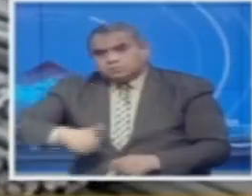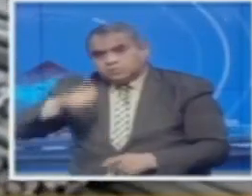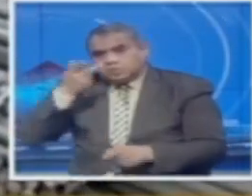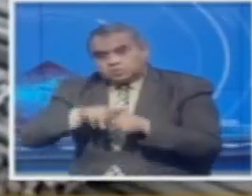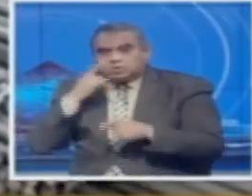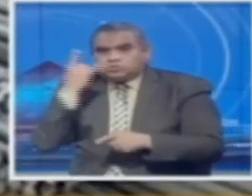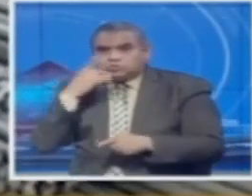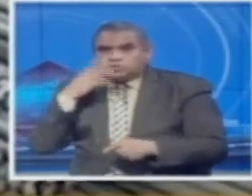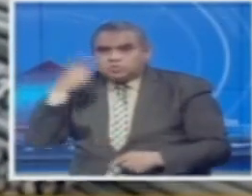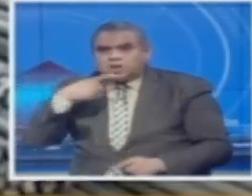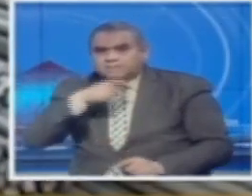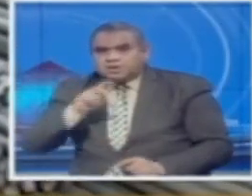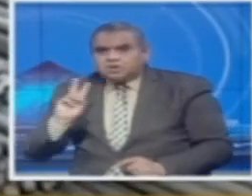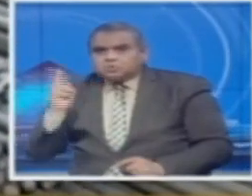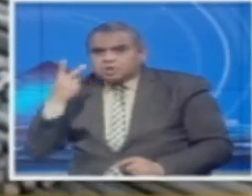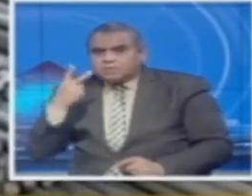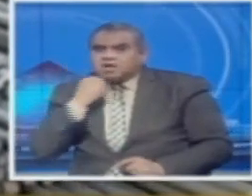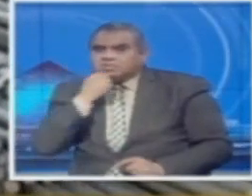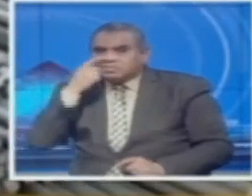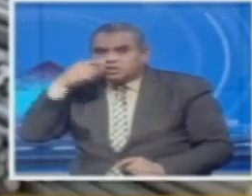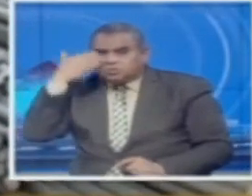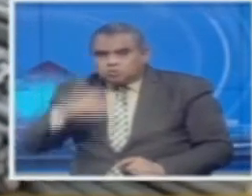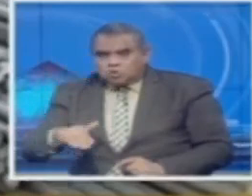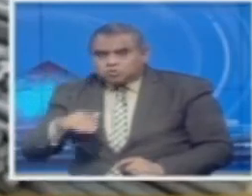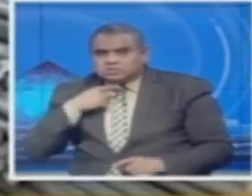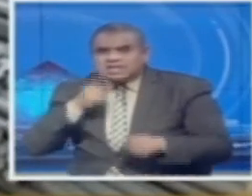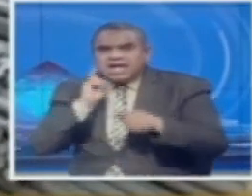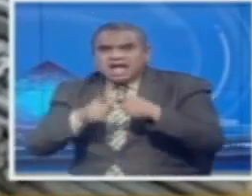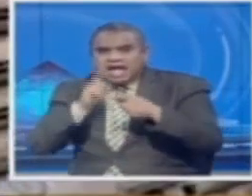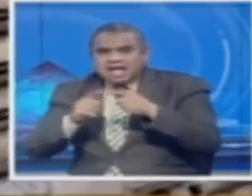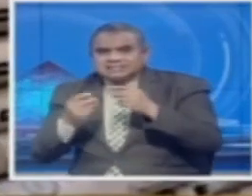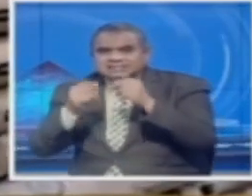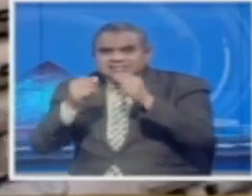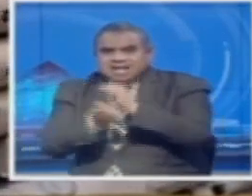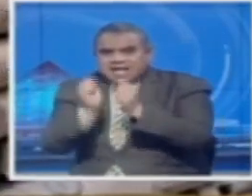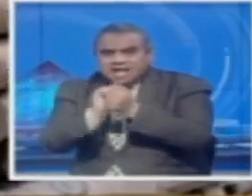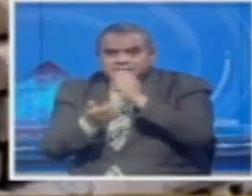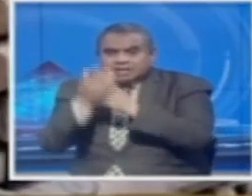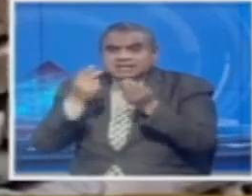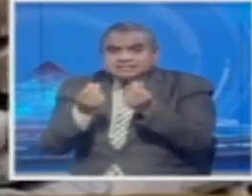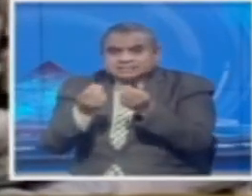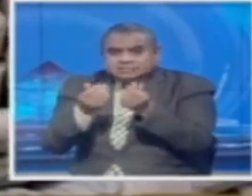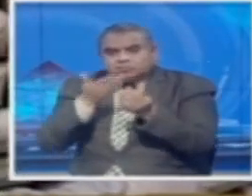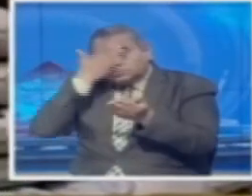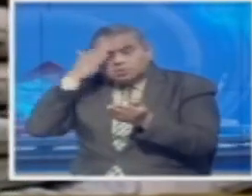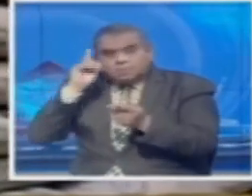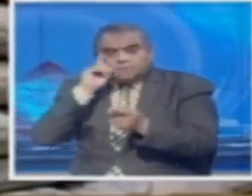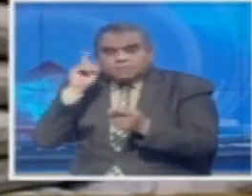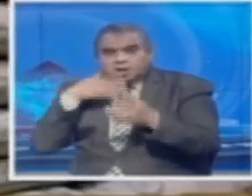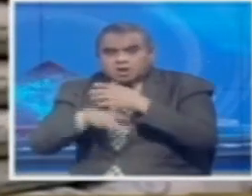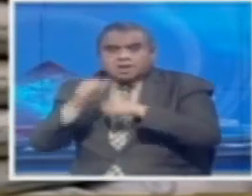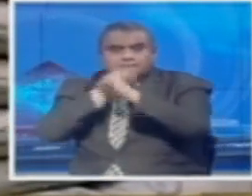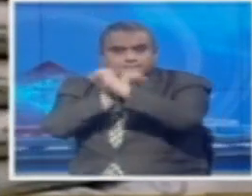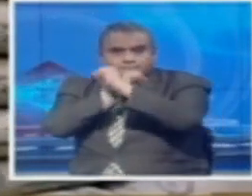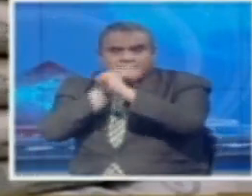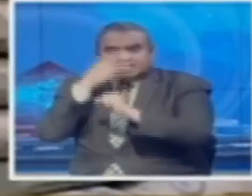ضبط 117 طن ونصف طن حديد وأسمنت غير معلن عن أسعارها بحوزة مالكي ثلاثة مخازن